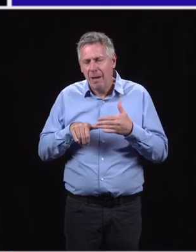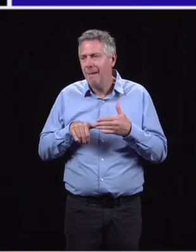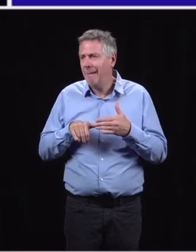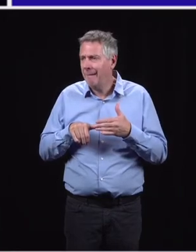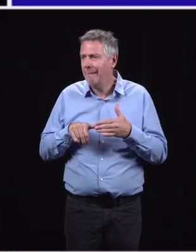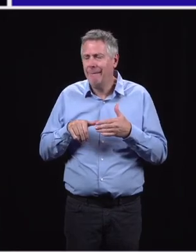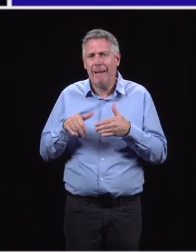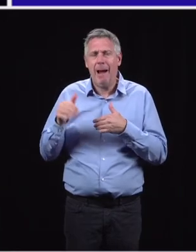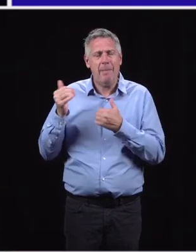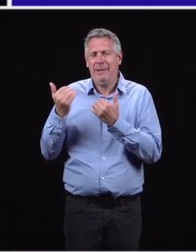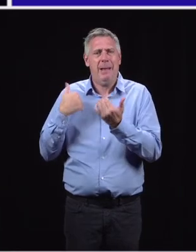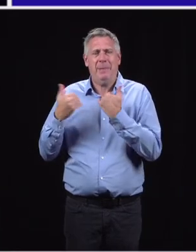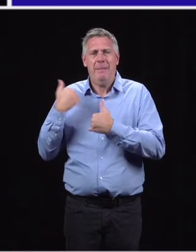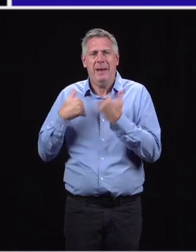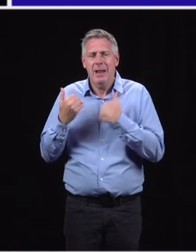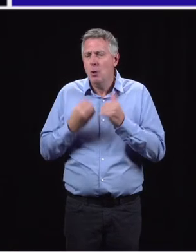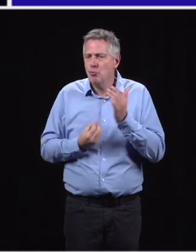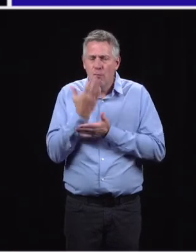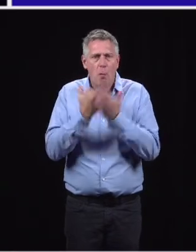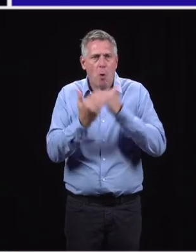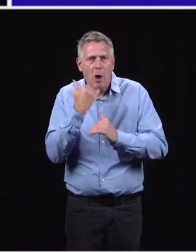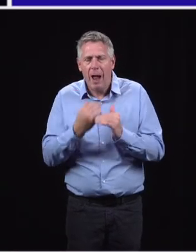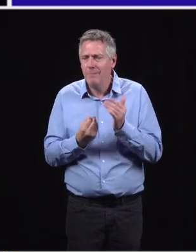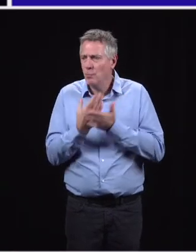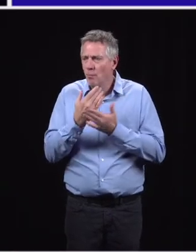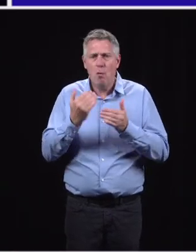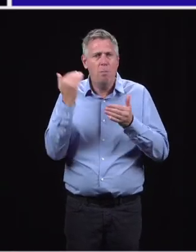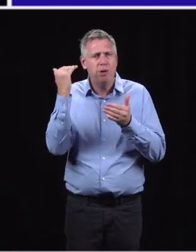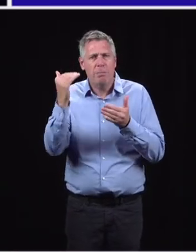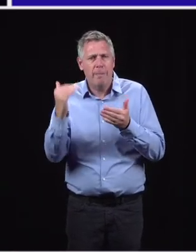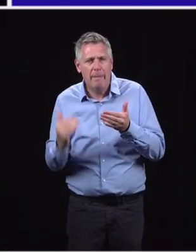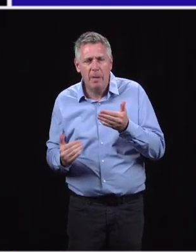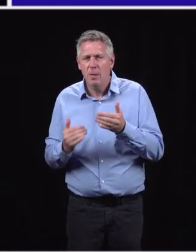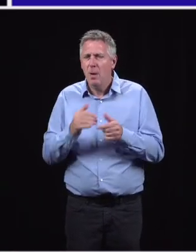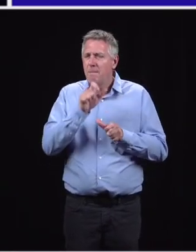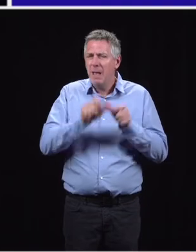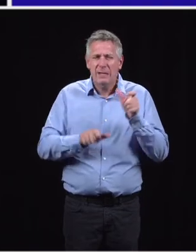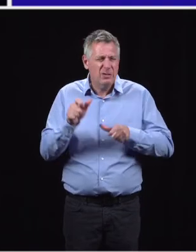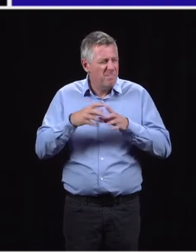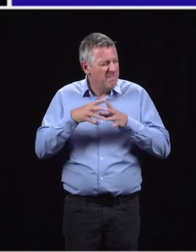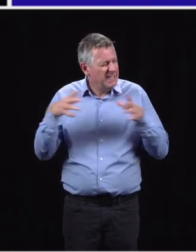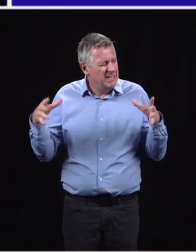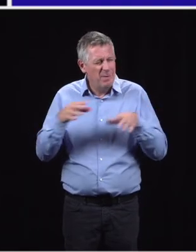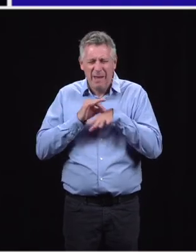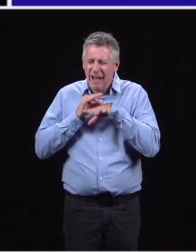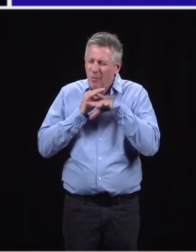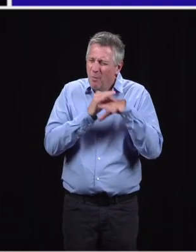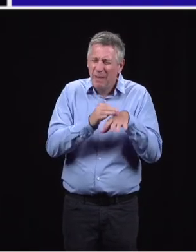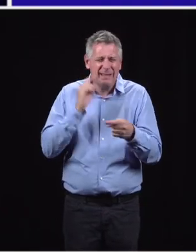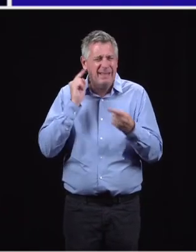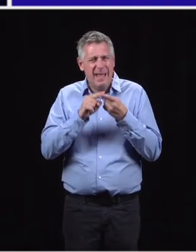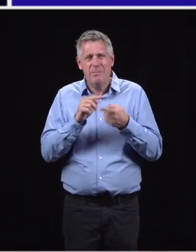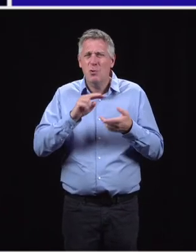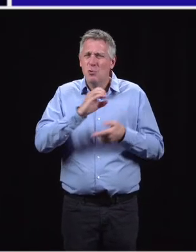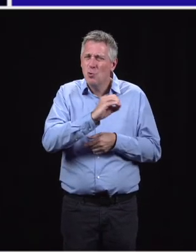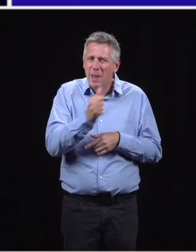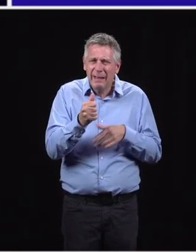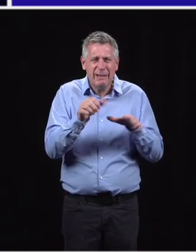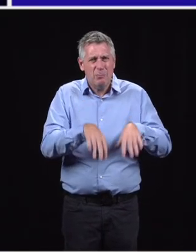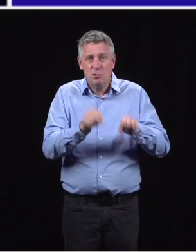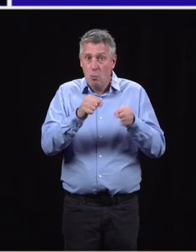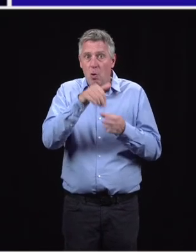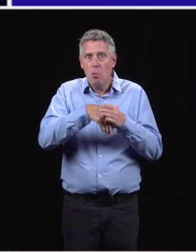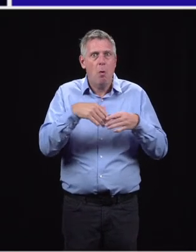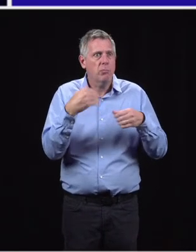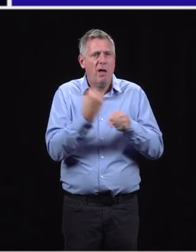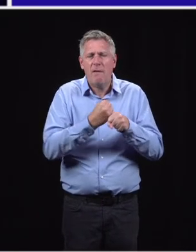programme un nouveau dispositif pour accompagner un maximum de gens vers ces métiers du numérique qui sont des métiers qui recrutent qui sont des métiers en tension et qu'ils ont